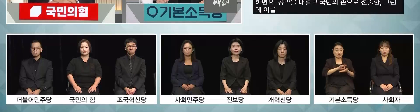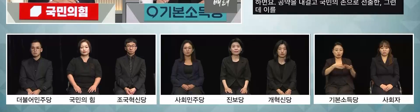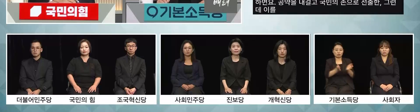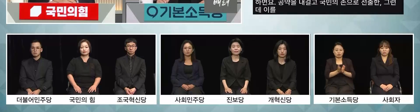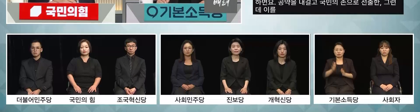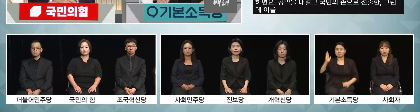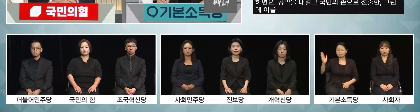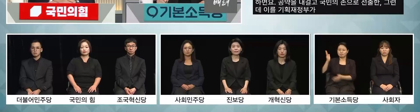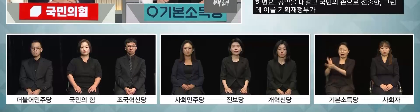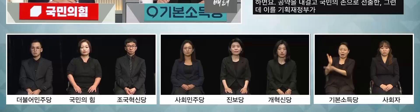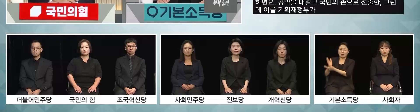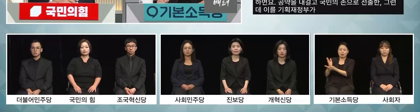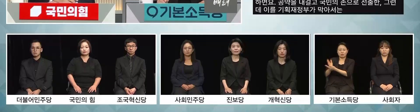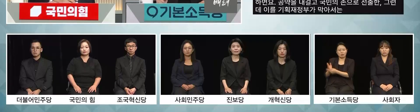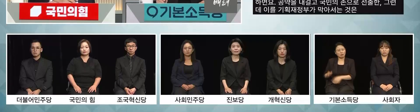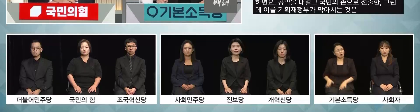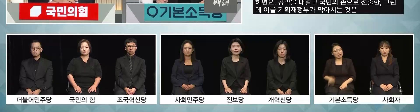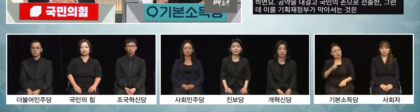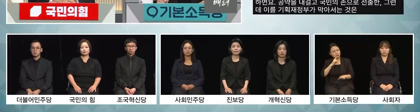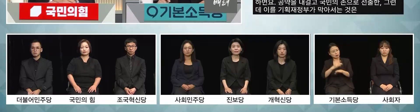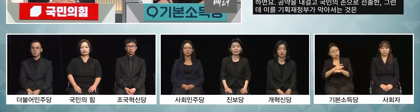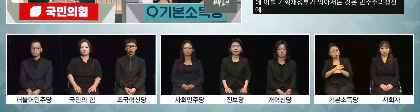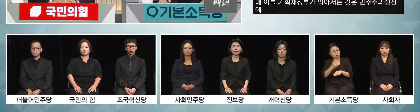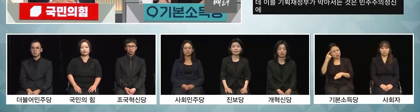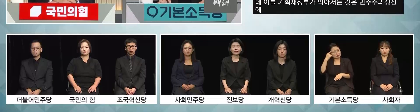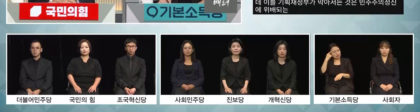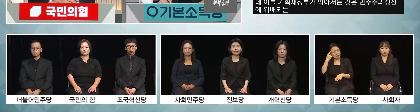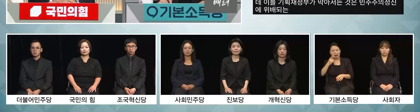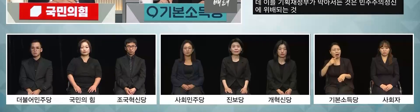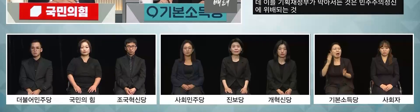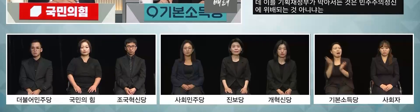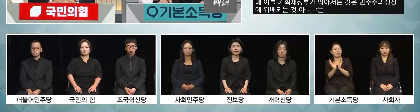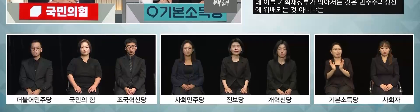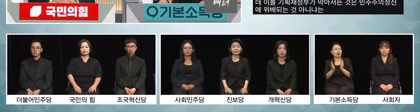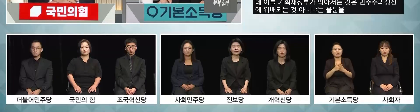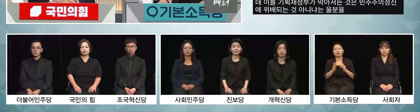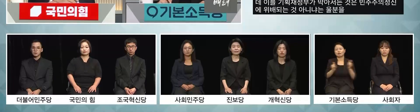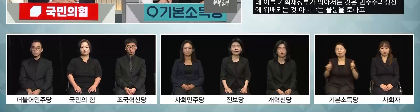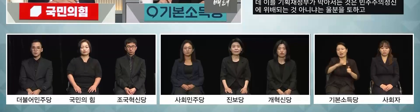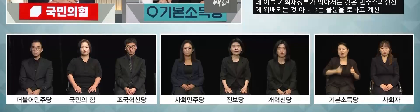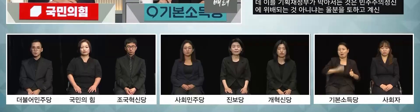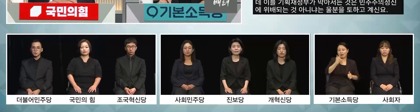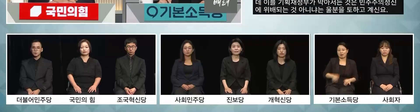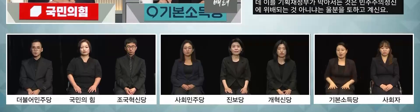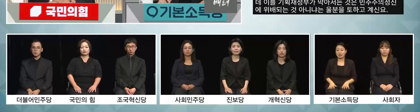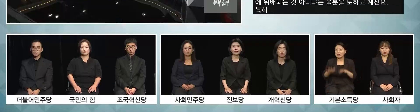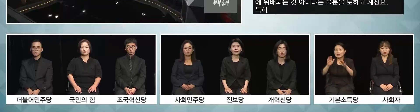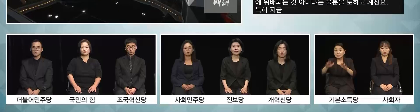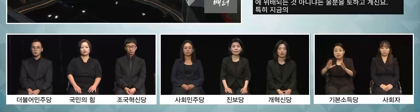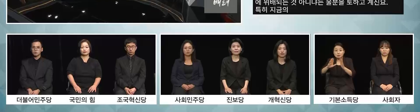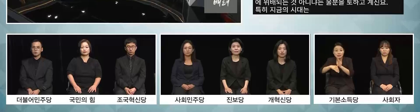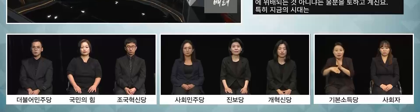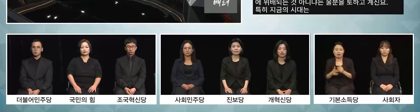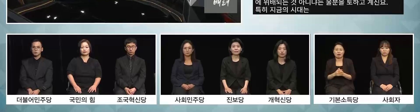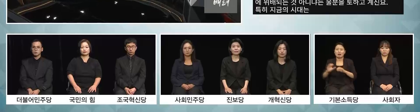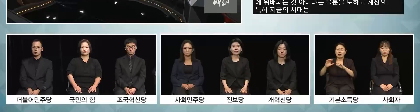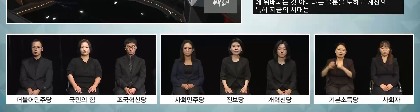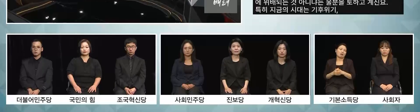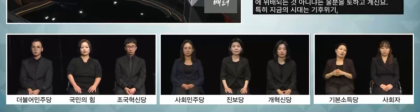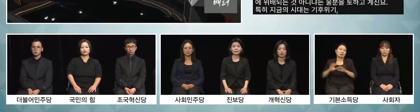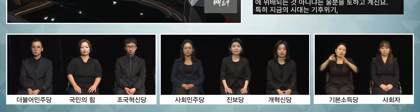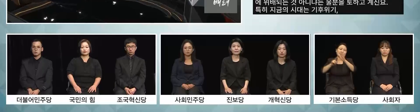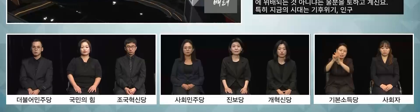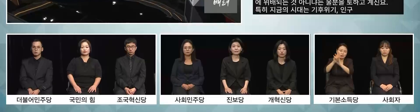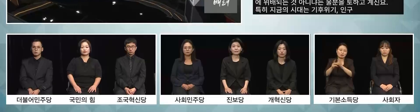것은 민주주의 정신에 위배되는 것 아니냐라는 울분을 토하고 계신 거고요. 특히 지금의 시대는 기후위기,